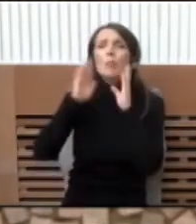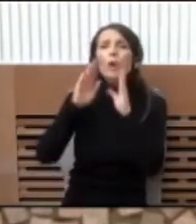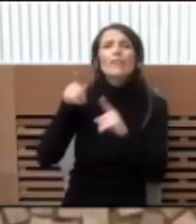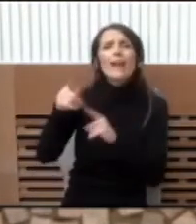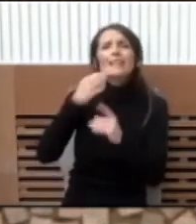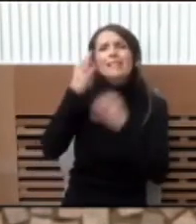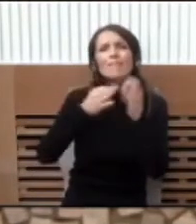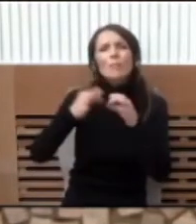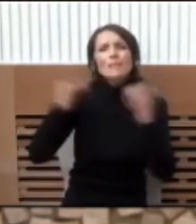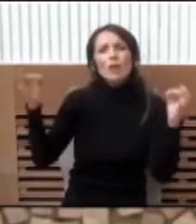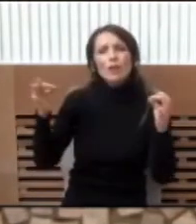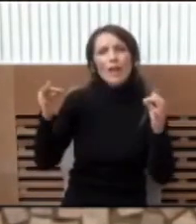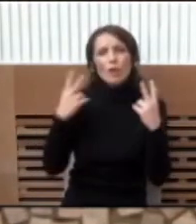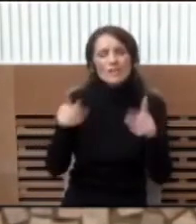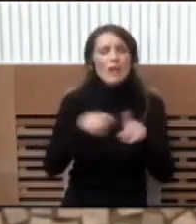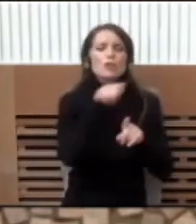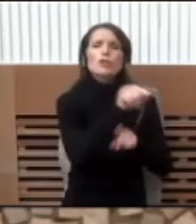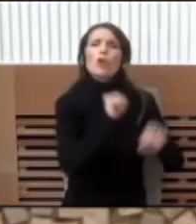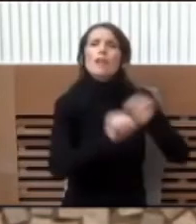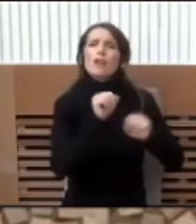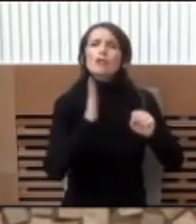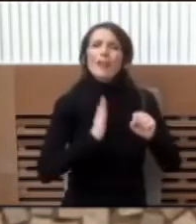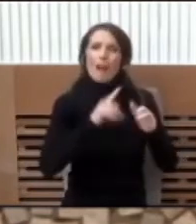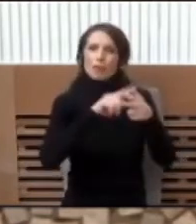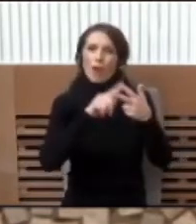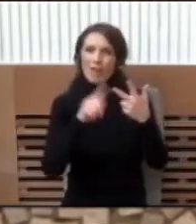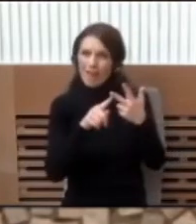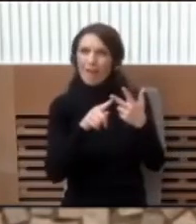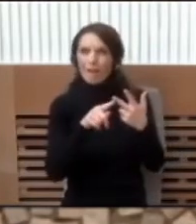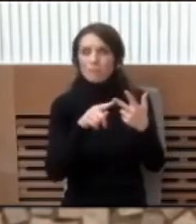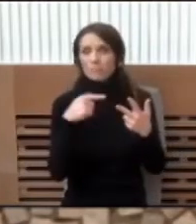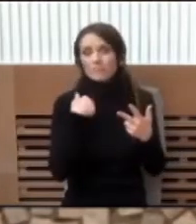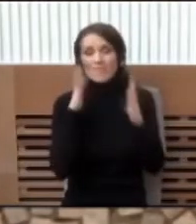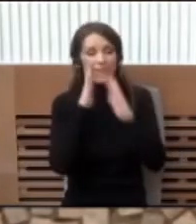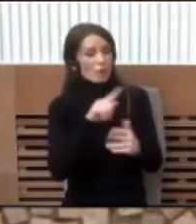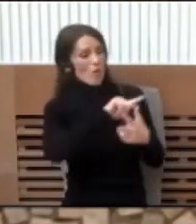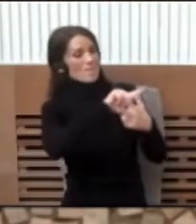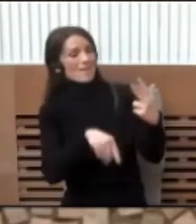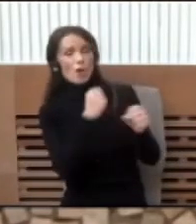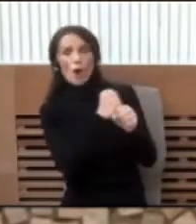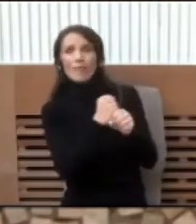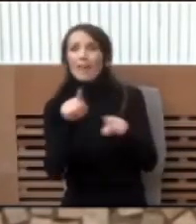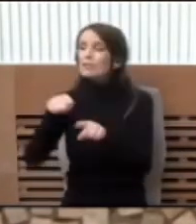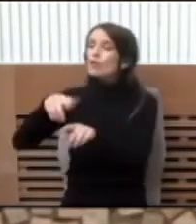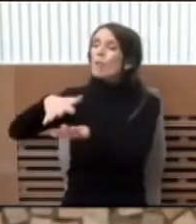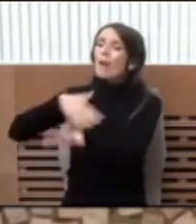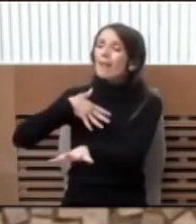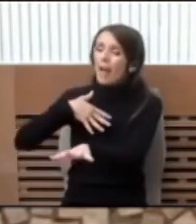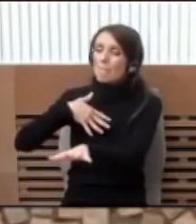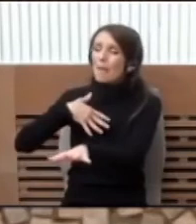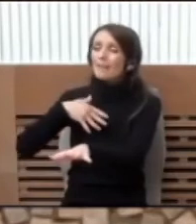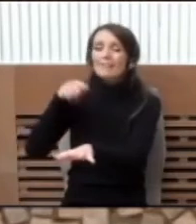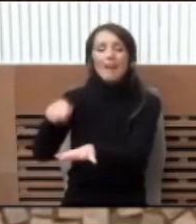značaja, kao i za zaštitnika građana, jer sam uveren da ni njihov rad, ni rad parlamenta ne mogu biti efikasni i na korist građana bez